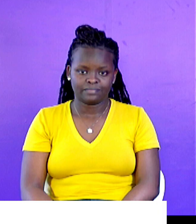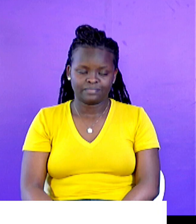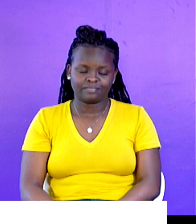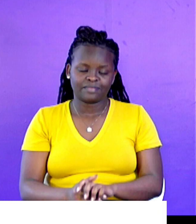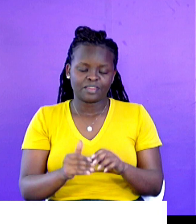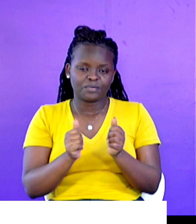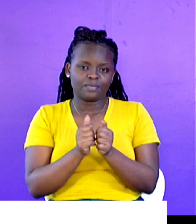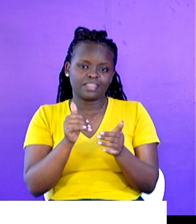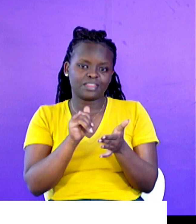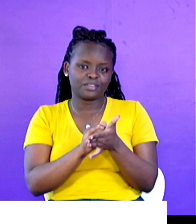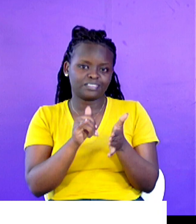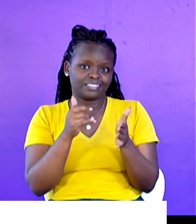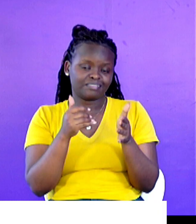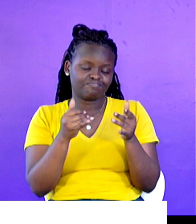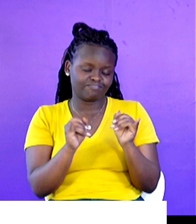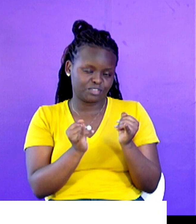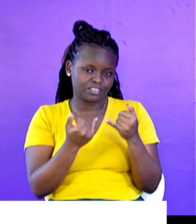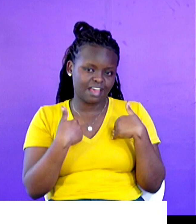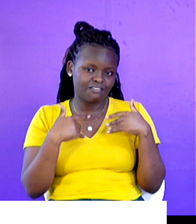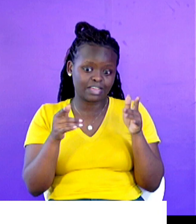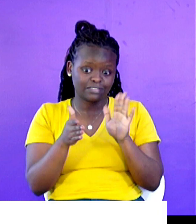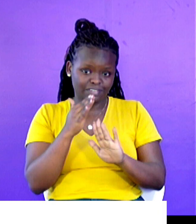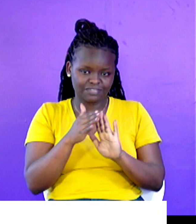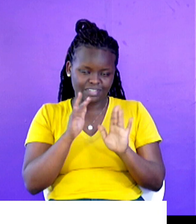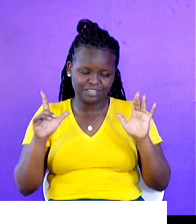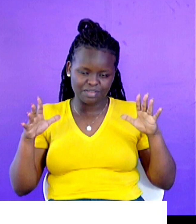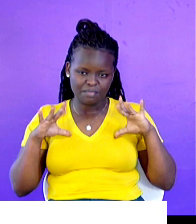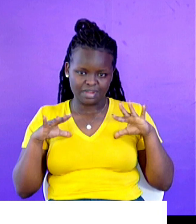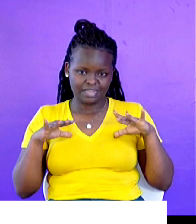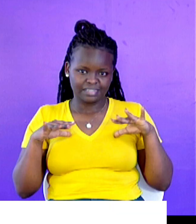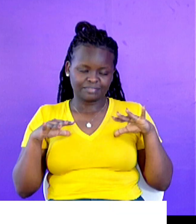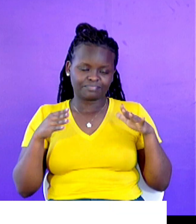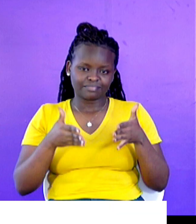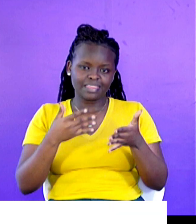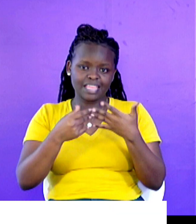Well, with those news updates, we are going to take a quick short break right here on Science